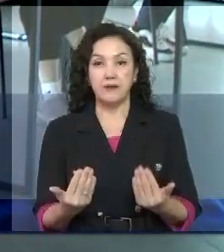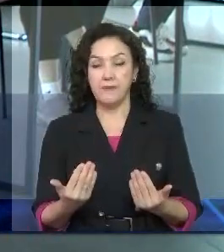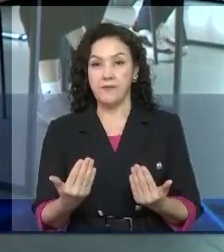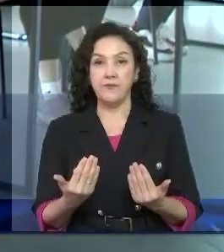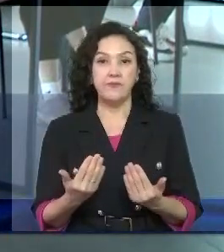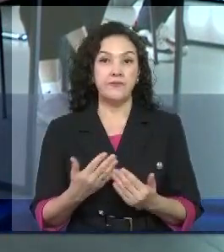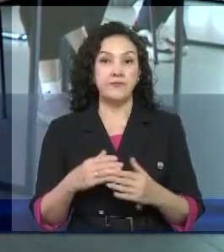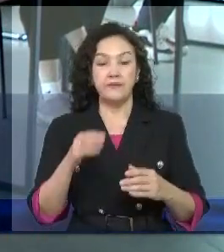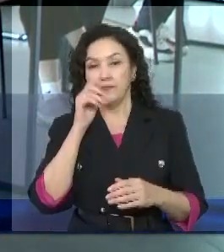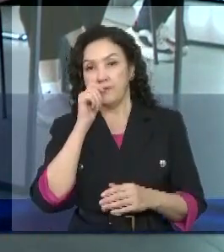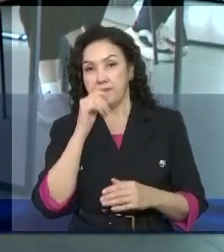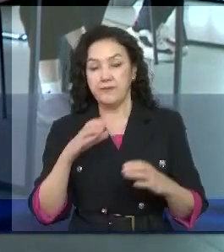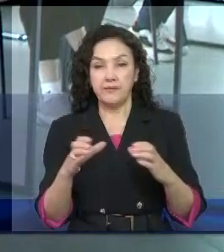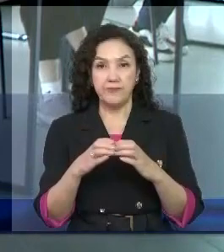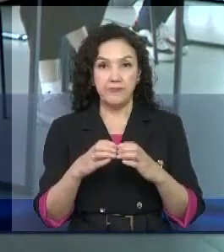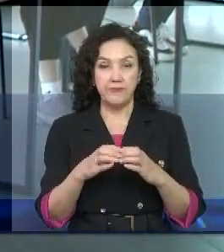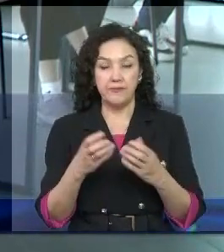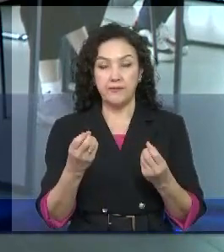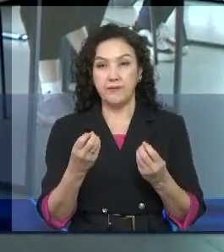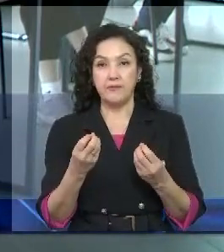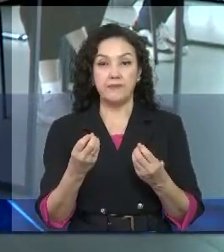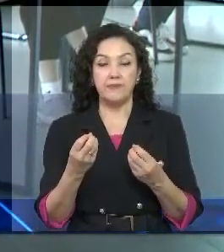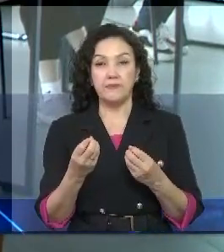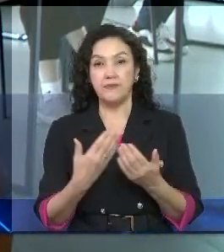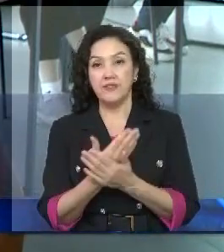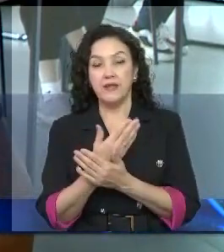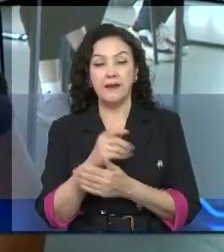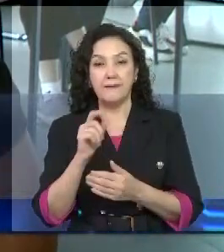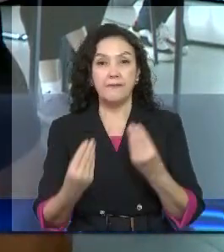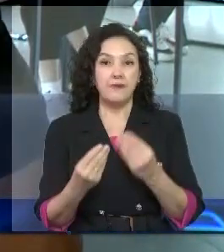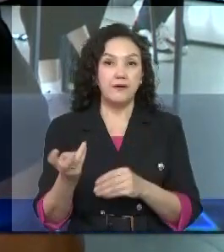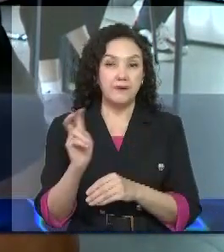бізде негізгі ерлер командасына тағы да жаңа ойыншылар келді.